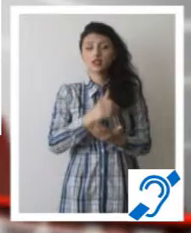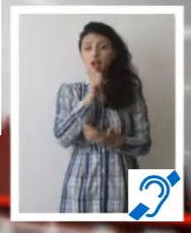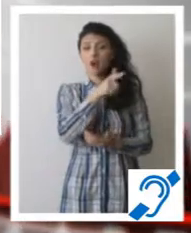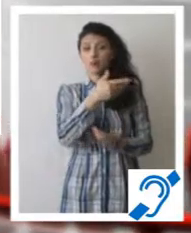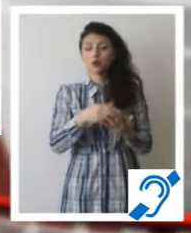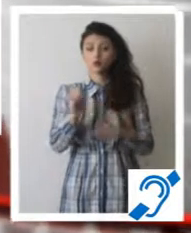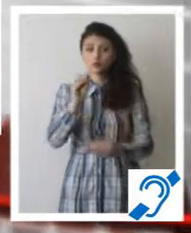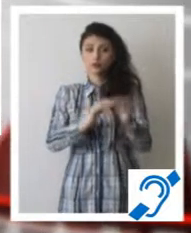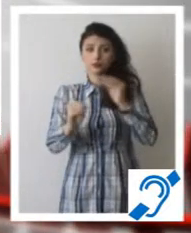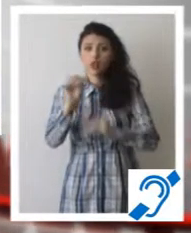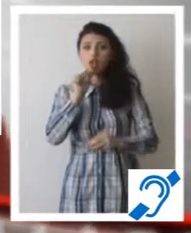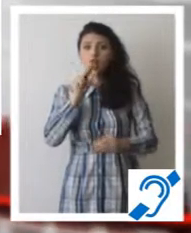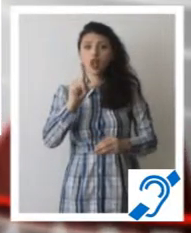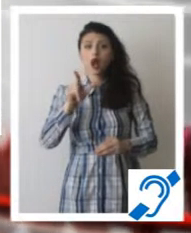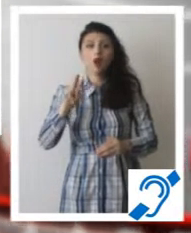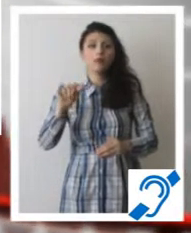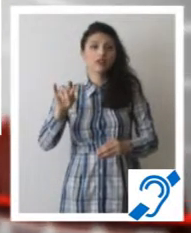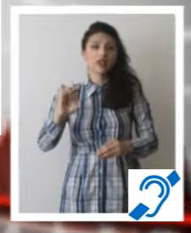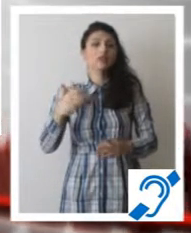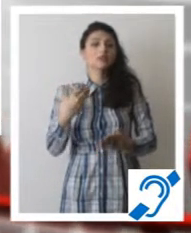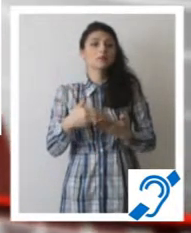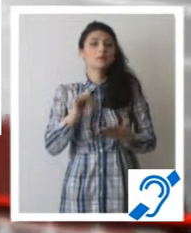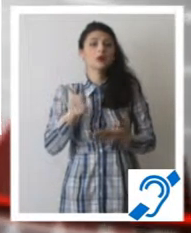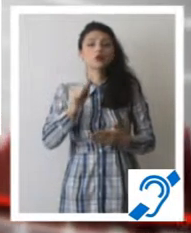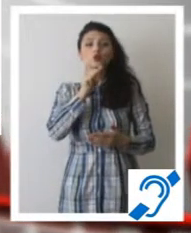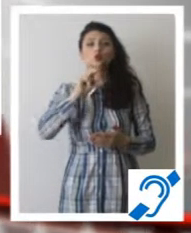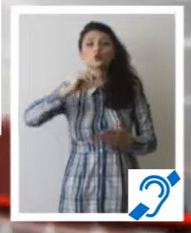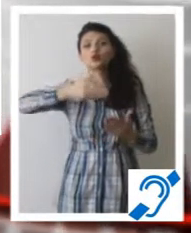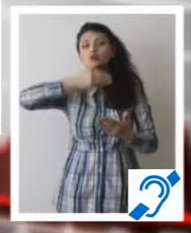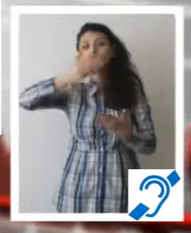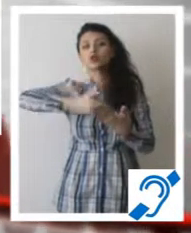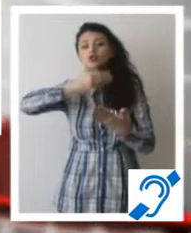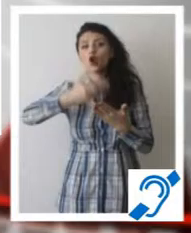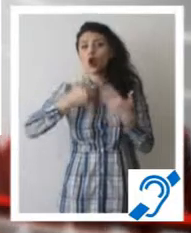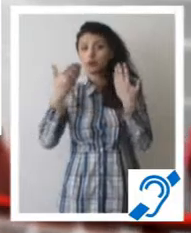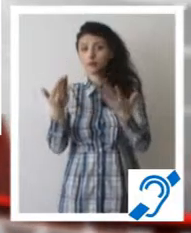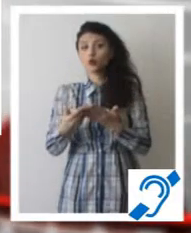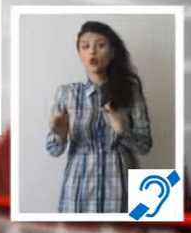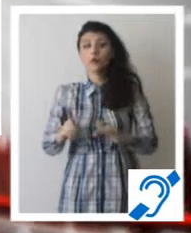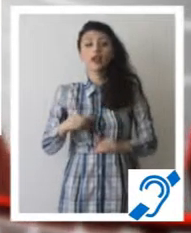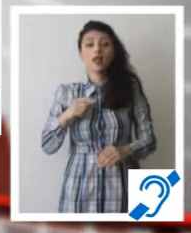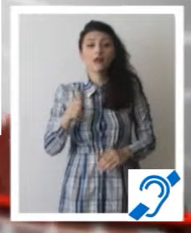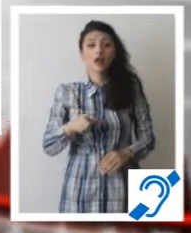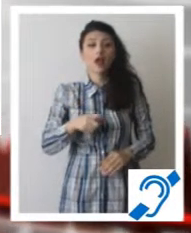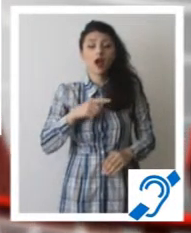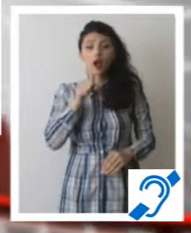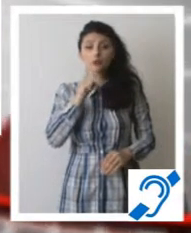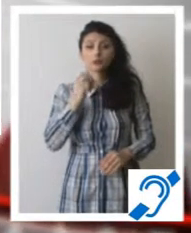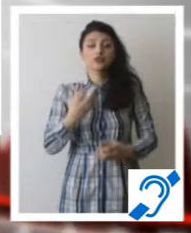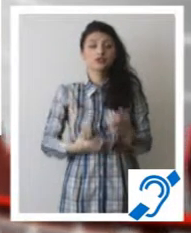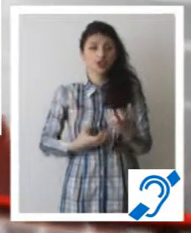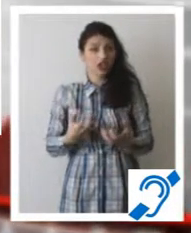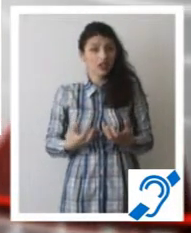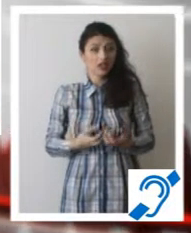pentru prepararea laptelui, ci decât pentru supele pe care le dădeau copilului. Deci era apă fiartă.